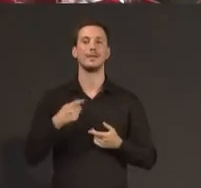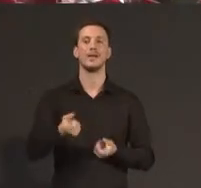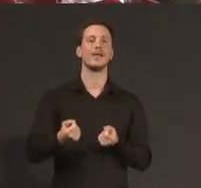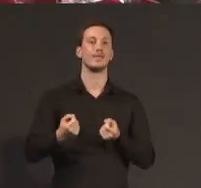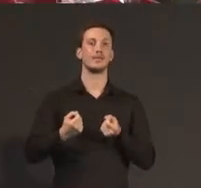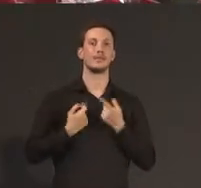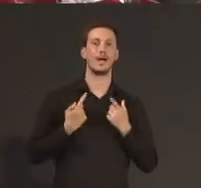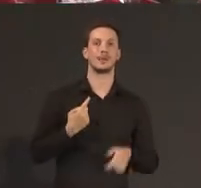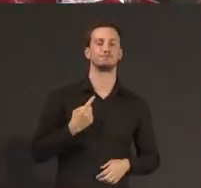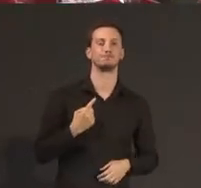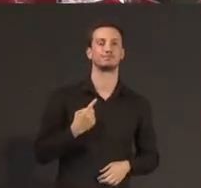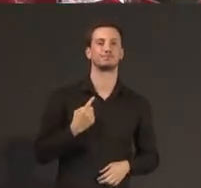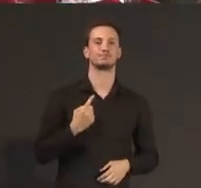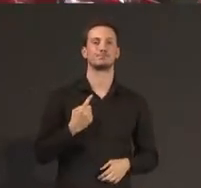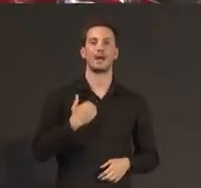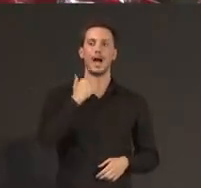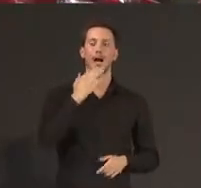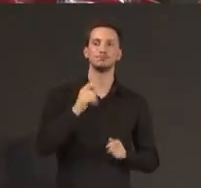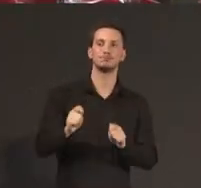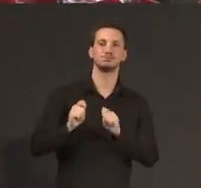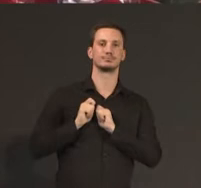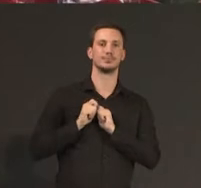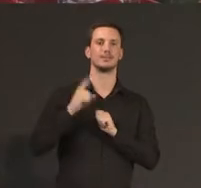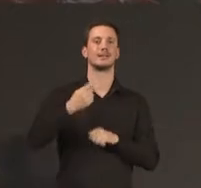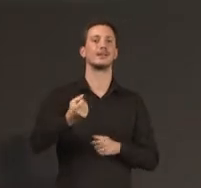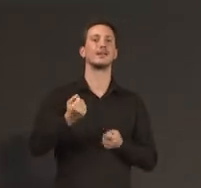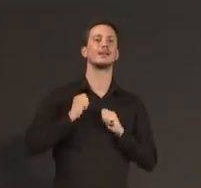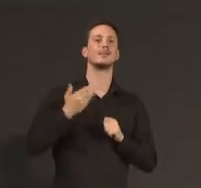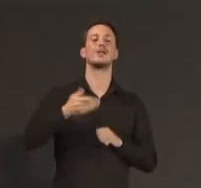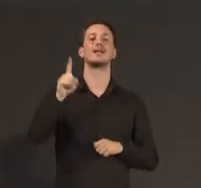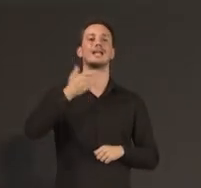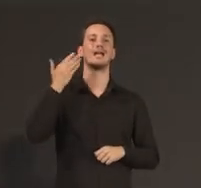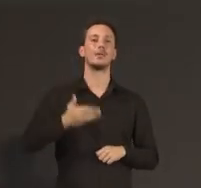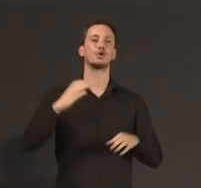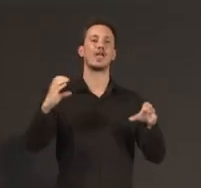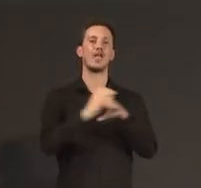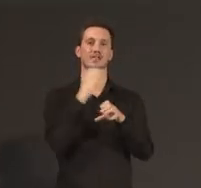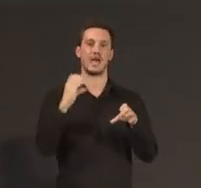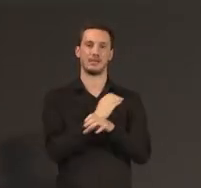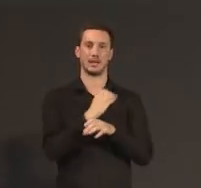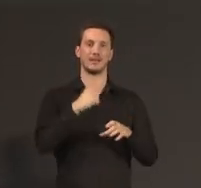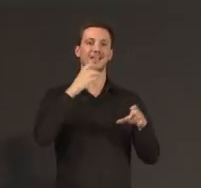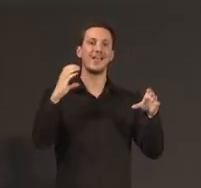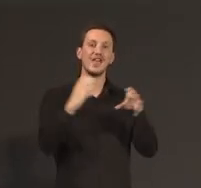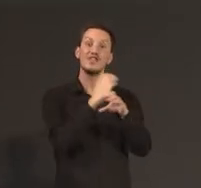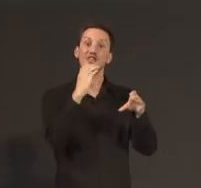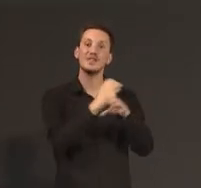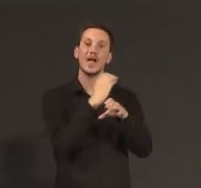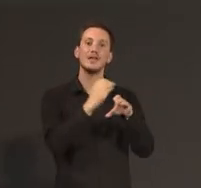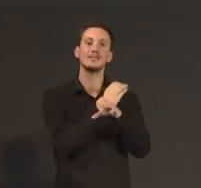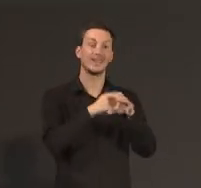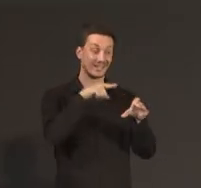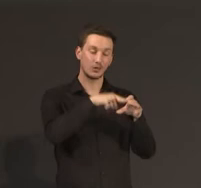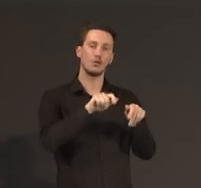una lliçó a tothom, que és la importància de la ciència. I la ciència és la